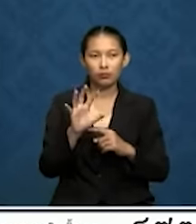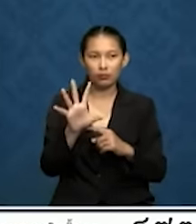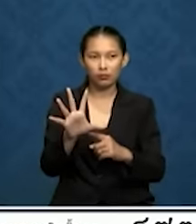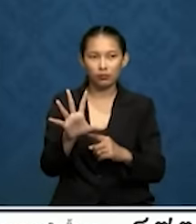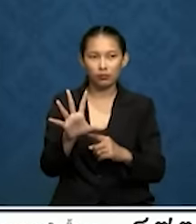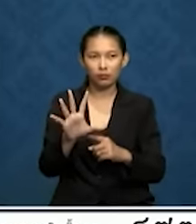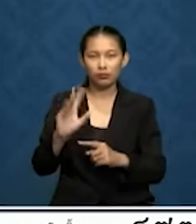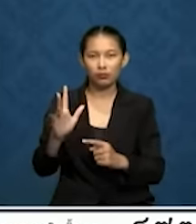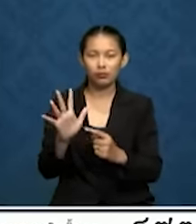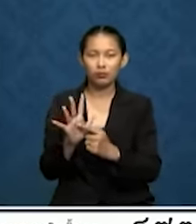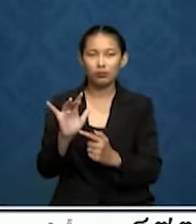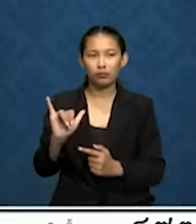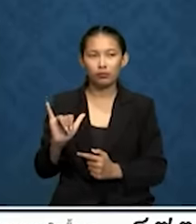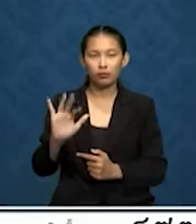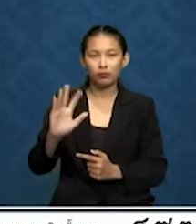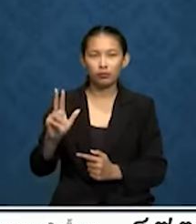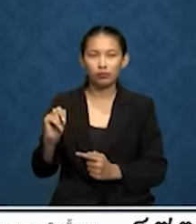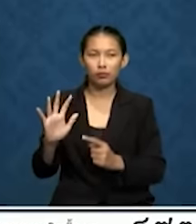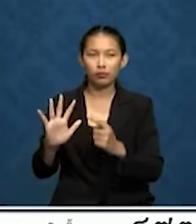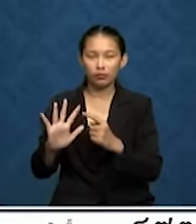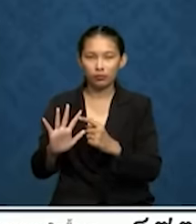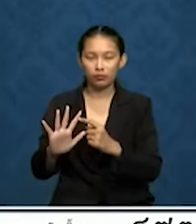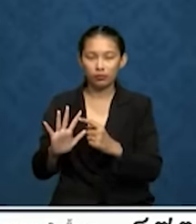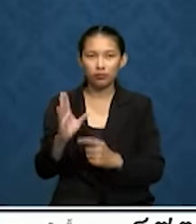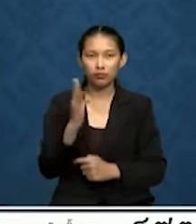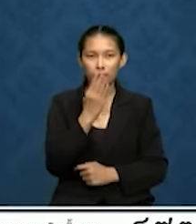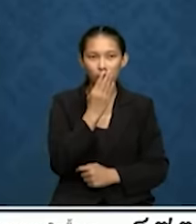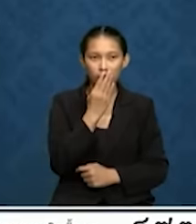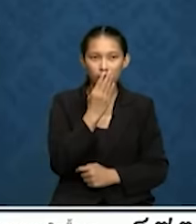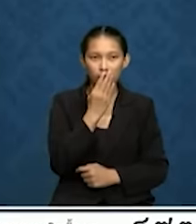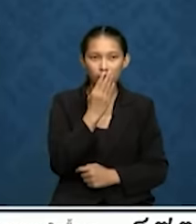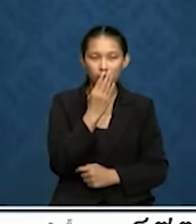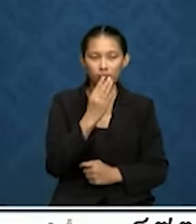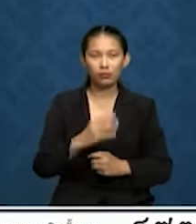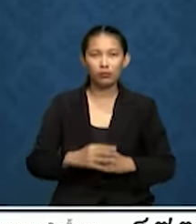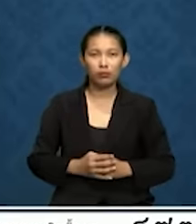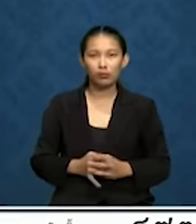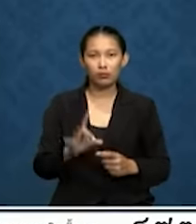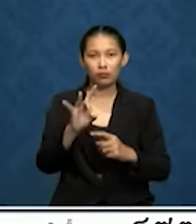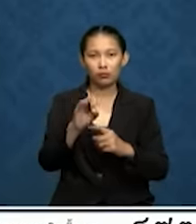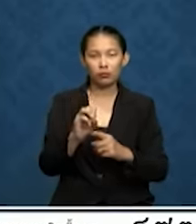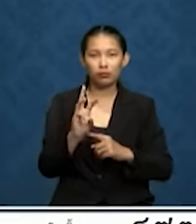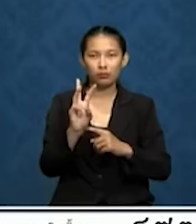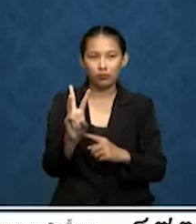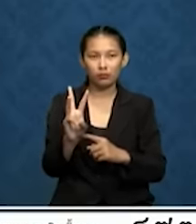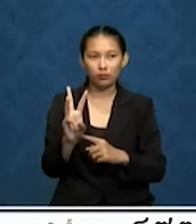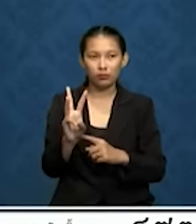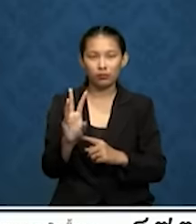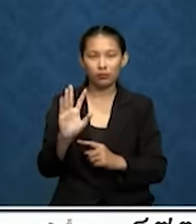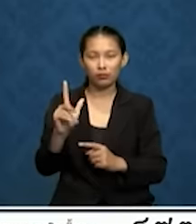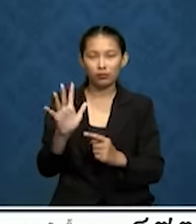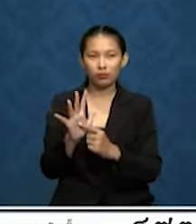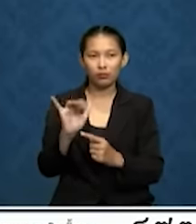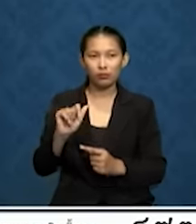นายชัยชนะเดชเดโช งดออกเสียงครับ 86นายชั